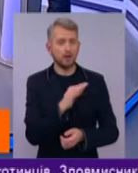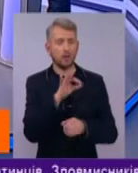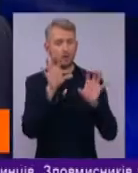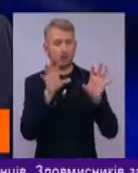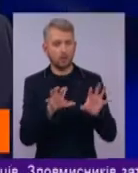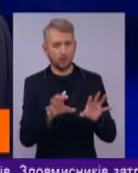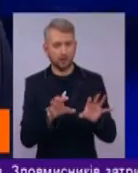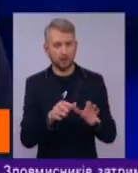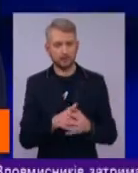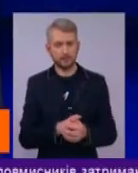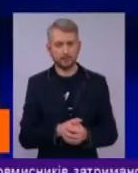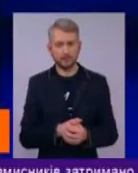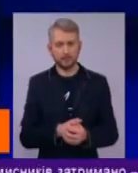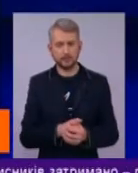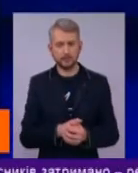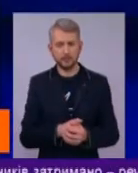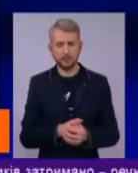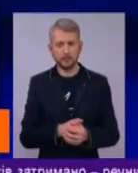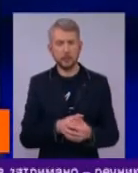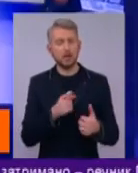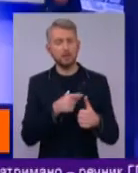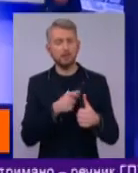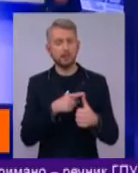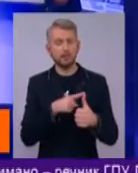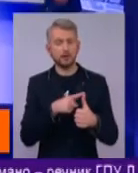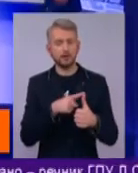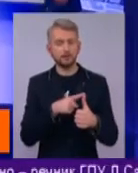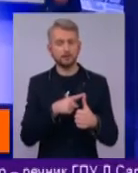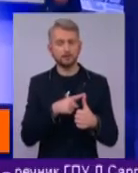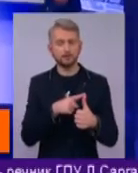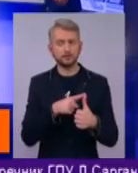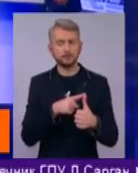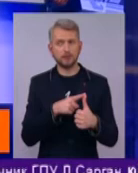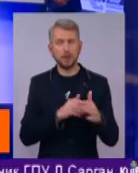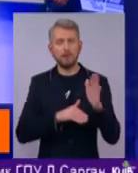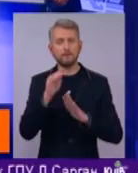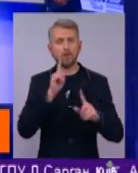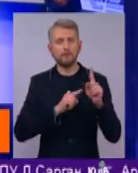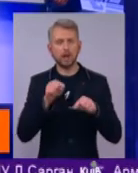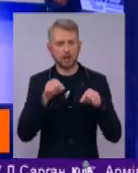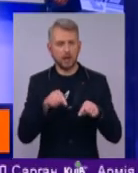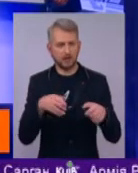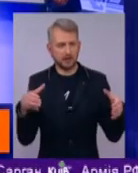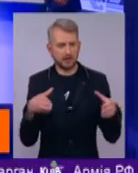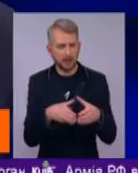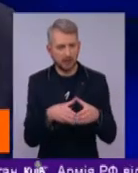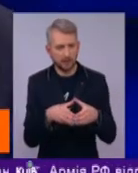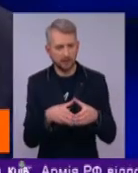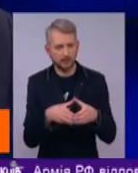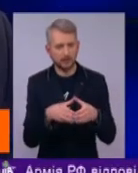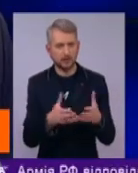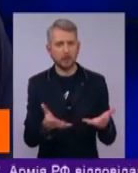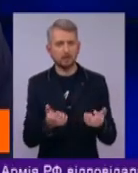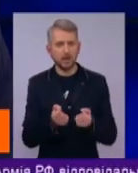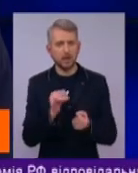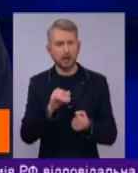законах. Надо ли їм вірити? Ну, во-первых, от Верховная Рада этого скликання взяла